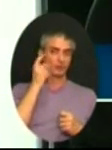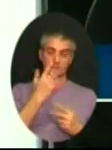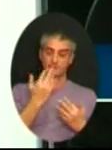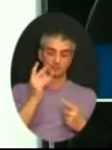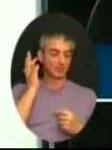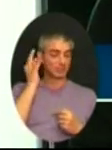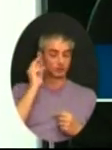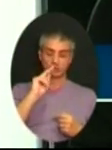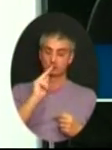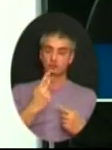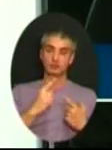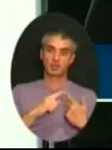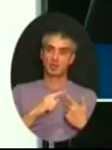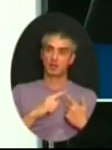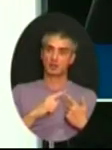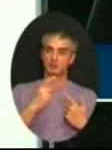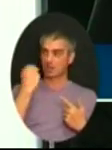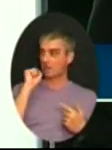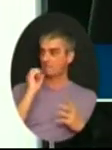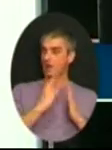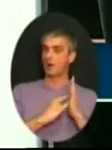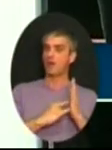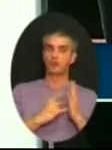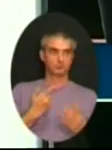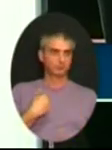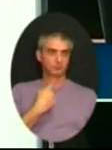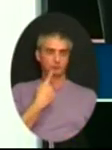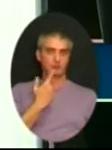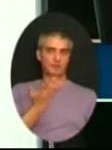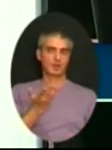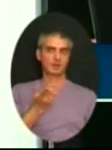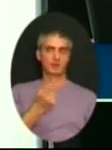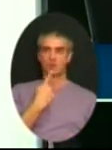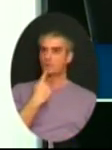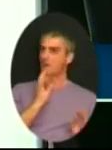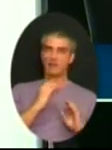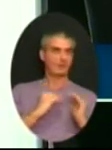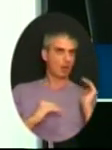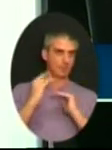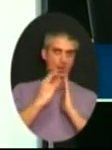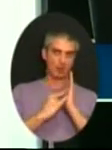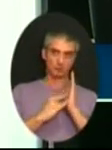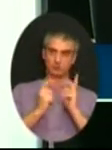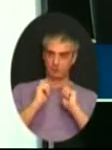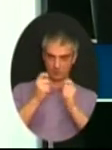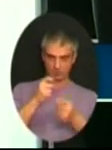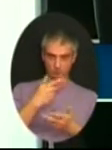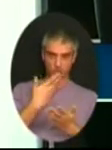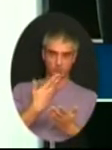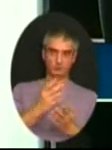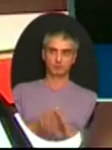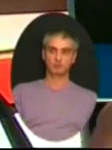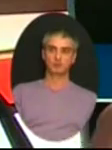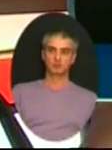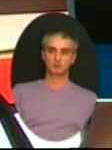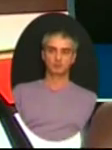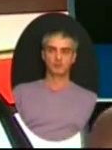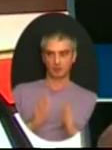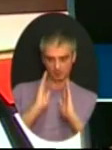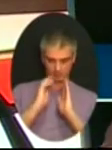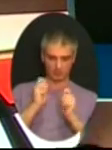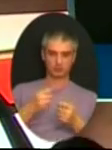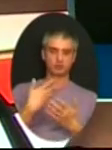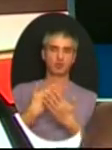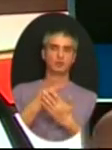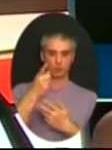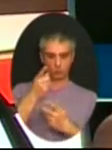וכשיש אישה שנייה... אגב, זו עבירה על החוק, אז... נו, אז זה מה שאמרתי, והוא אמר, אף אחד לא עומד מעל החוק. אז תגישי בקשה ליועץ המשפטי לממשלה, שיעמיד אותו לדין. הוא